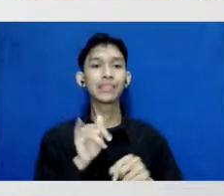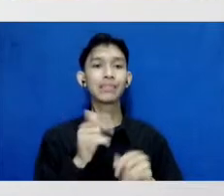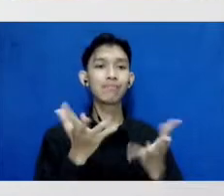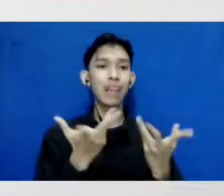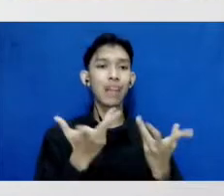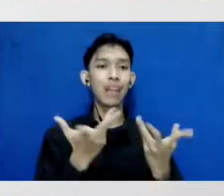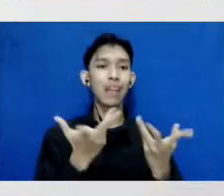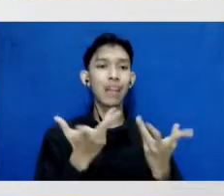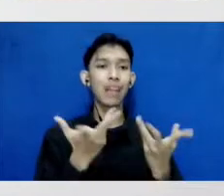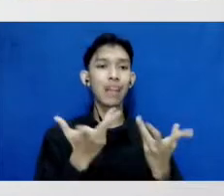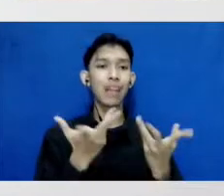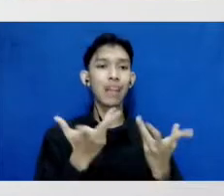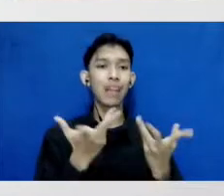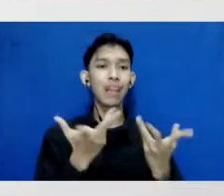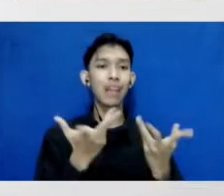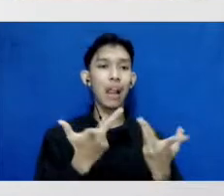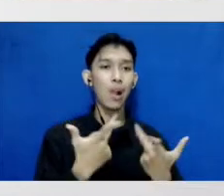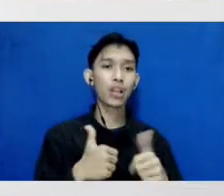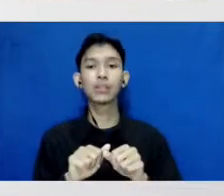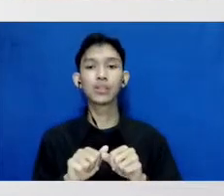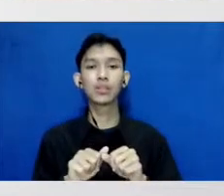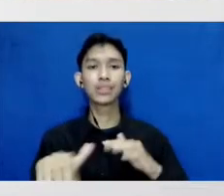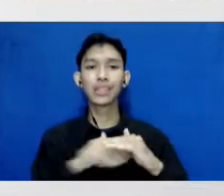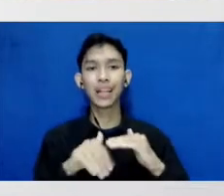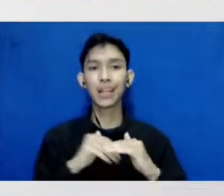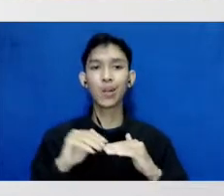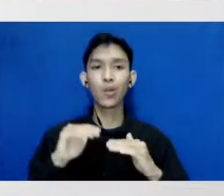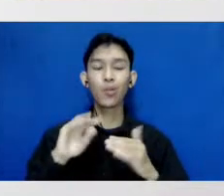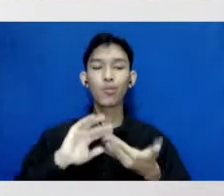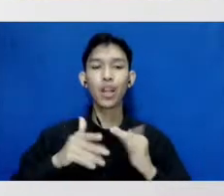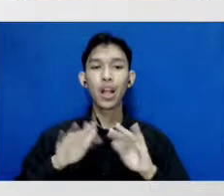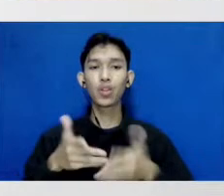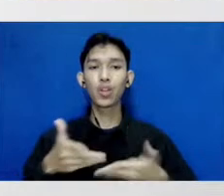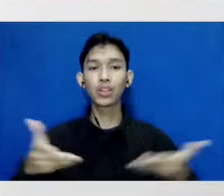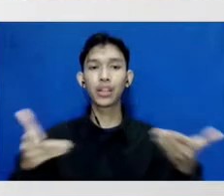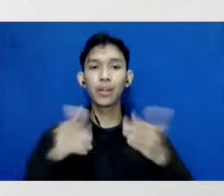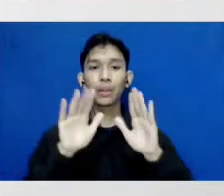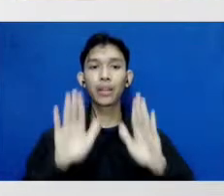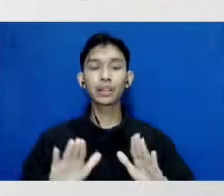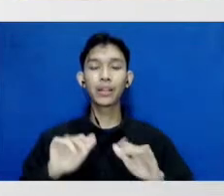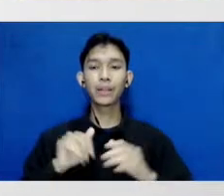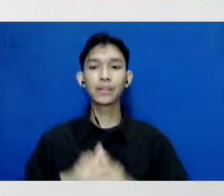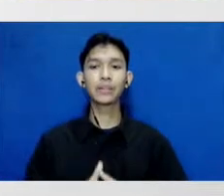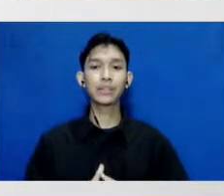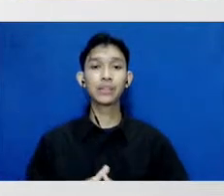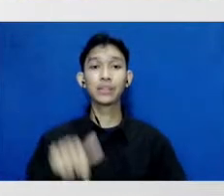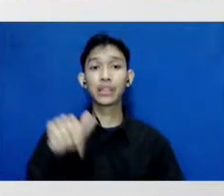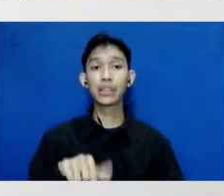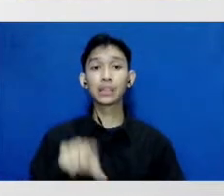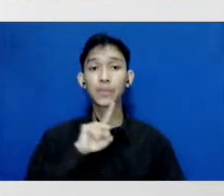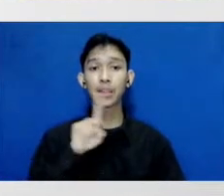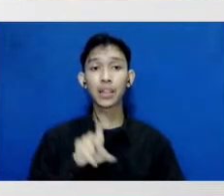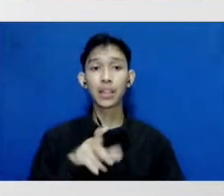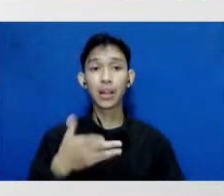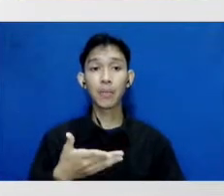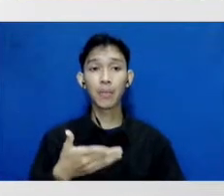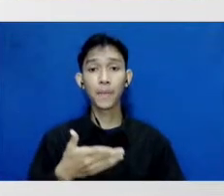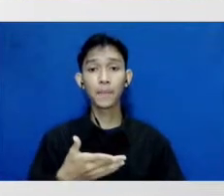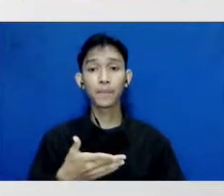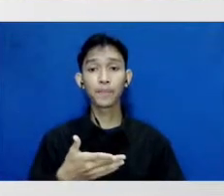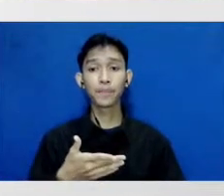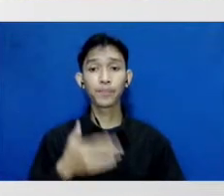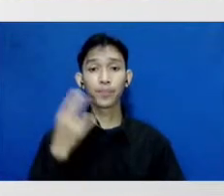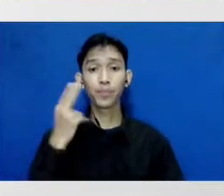dan standar komunitas dari misalkan social media platform. Tapi di sini pertanyaan kuncinya adalah apakah